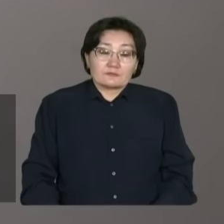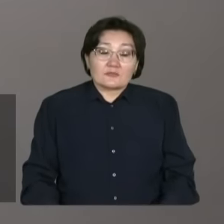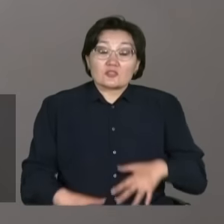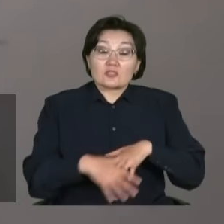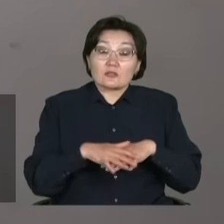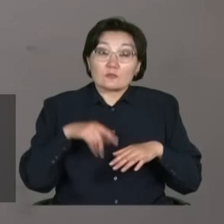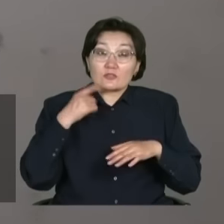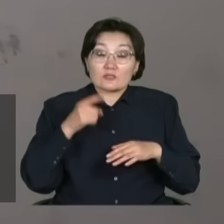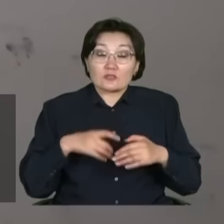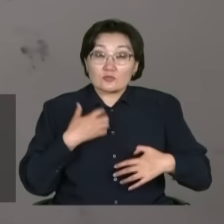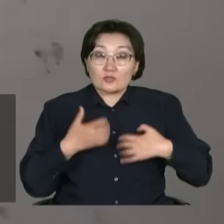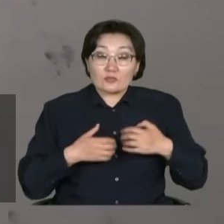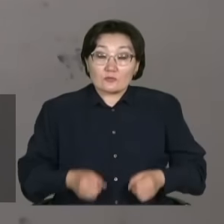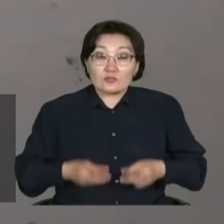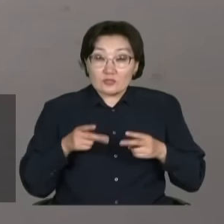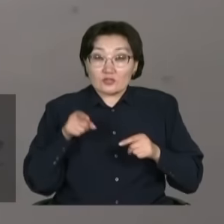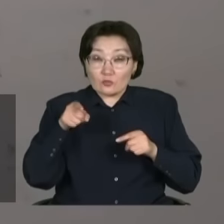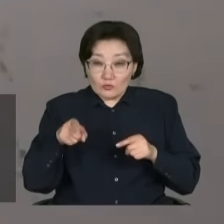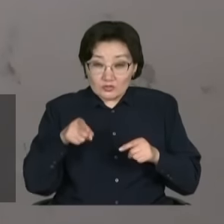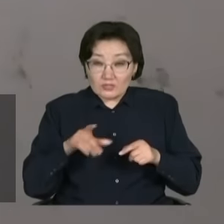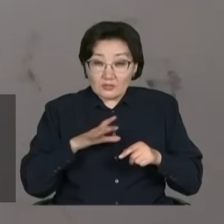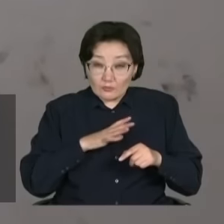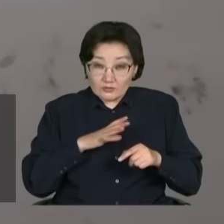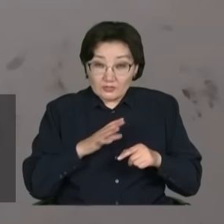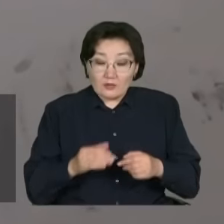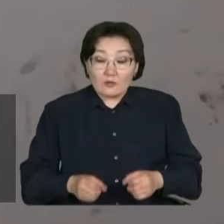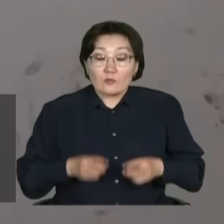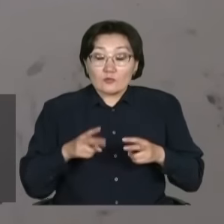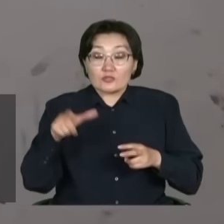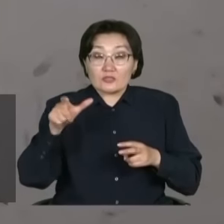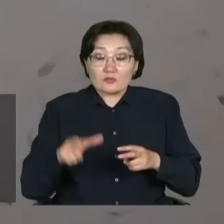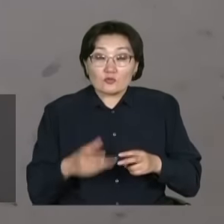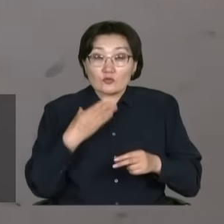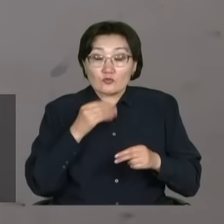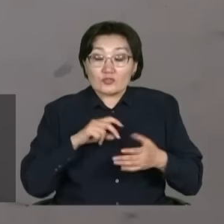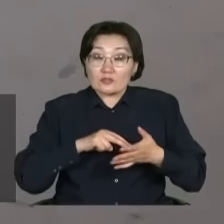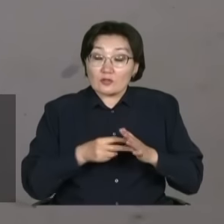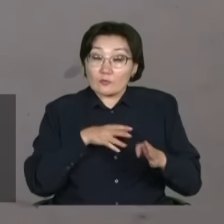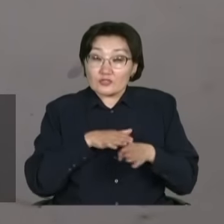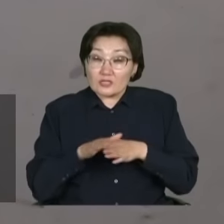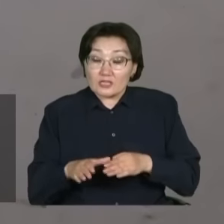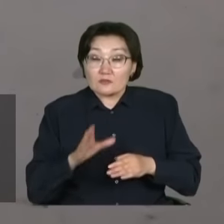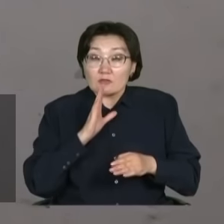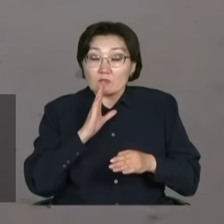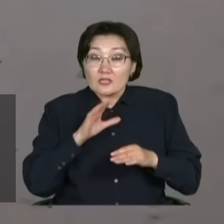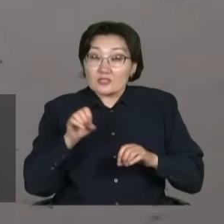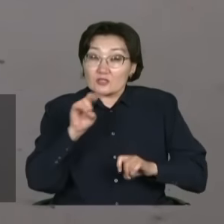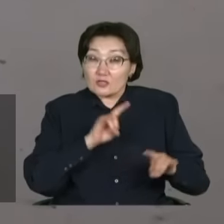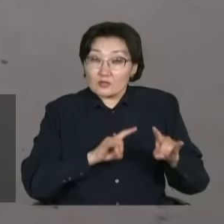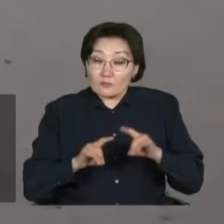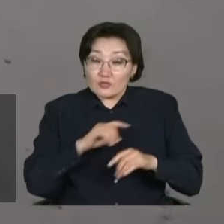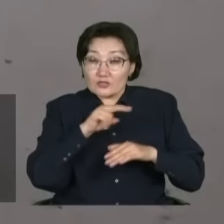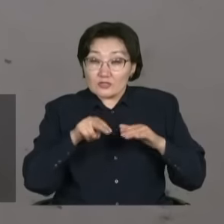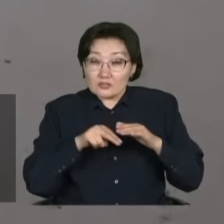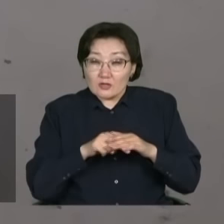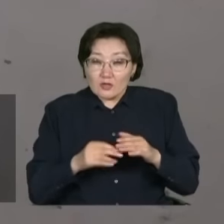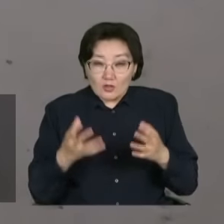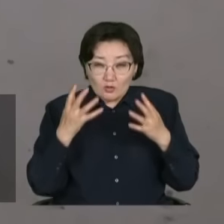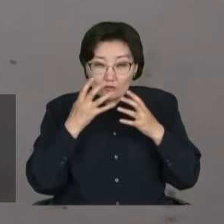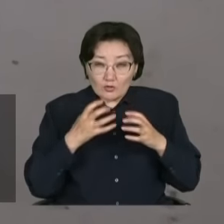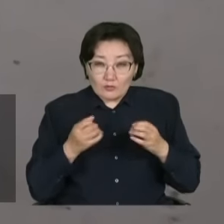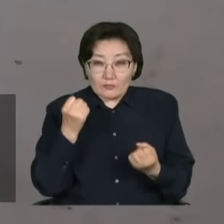Тұрғындардың айтуынша жан түршігерлік қылмыс дәл осы жерде болған. Қаскүнем қарапиғылын іске асыру үшін жеткіншекті алдаумен жертөледегі қараңғы